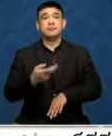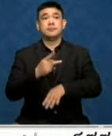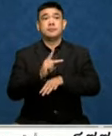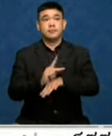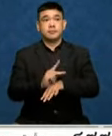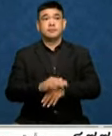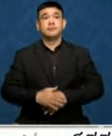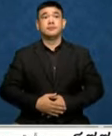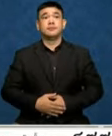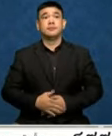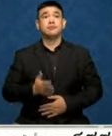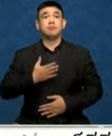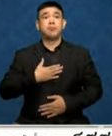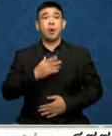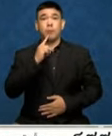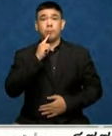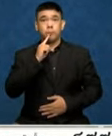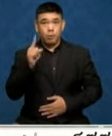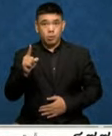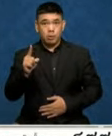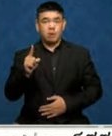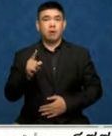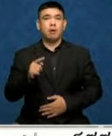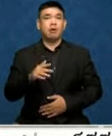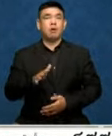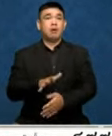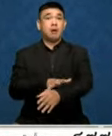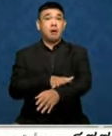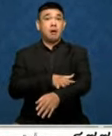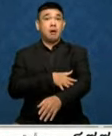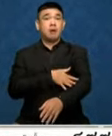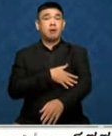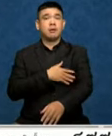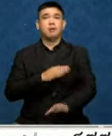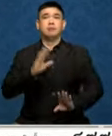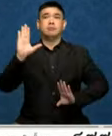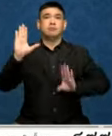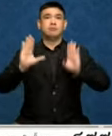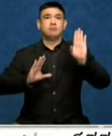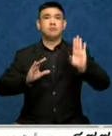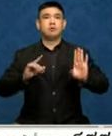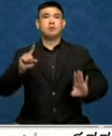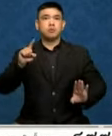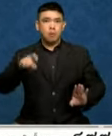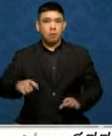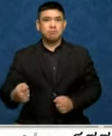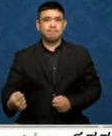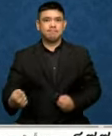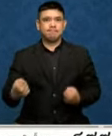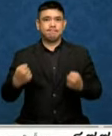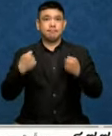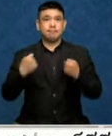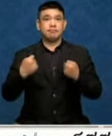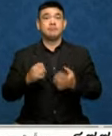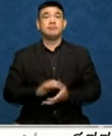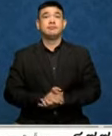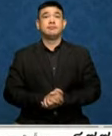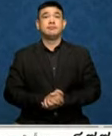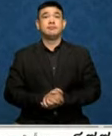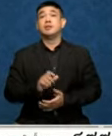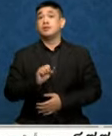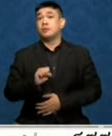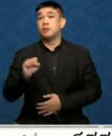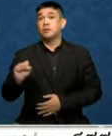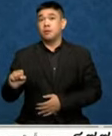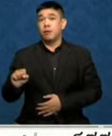ครับเราพูดกันมานานนะครับว่าประชาธิปไตยนี่ต้องเข้มแข็งสสที่